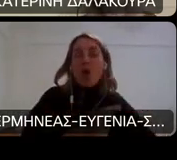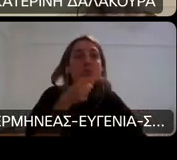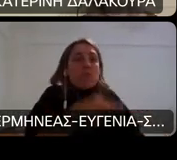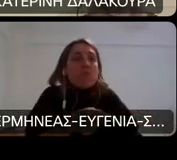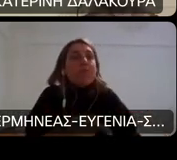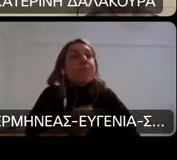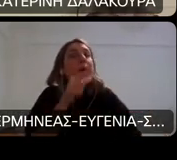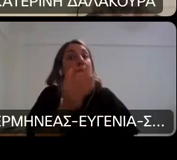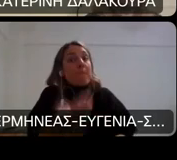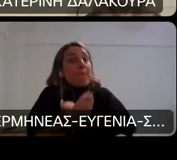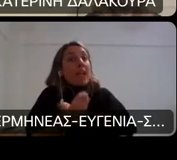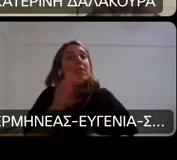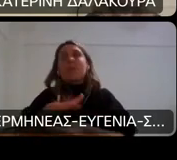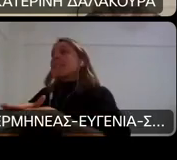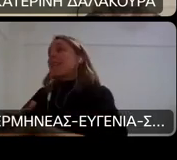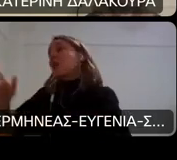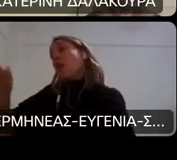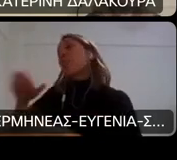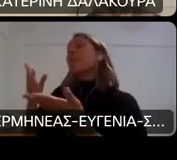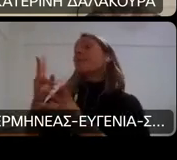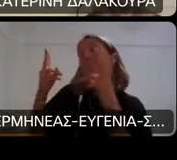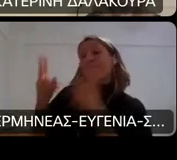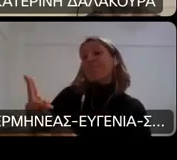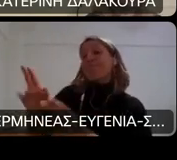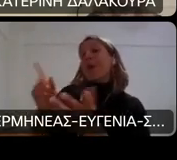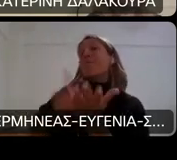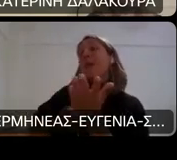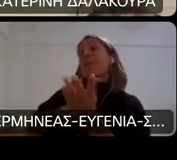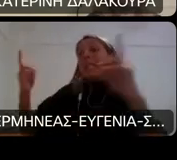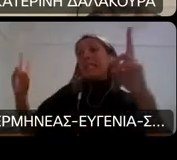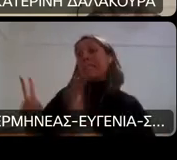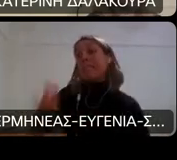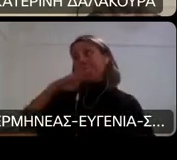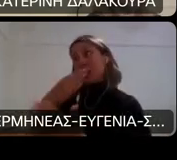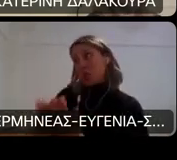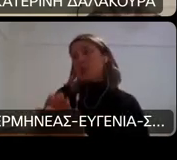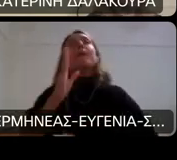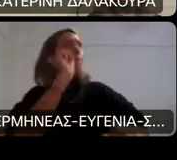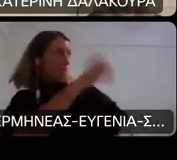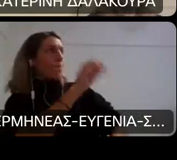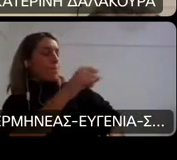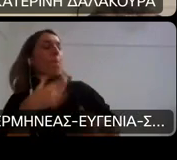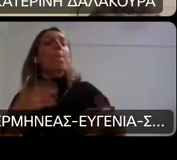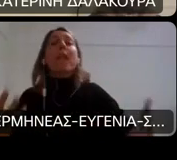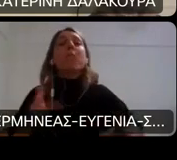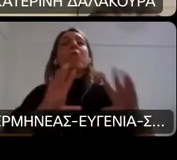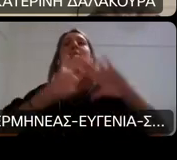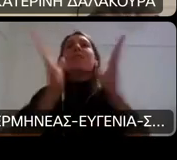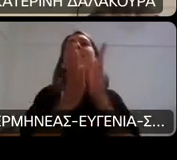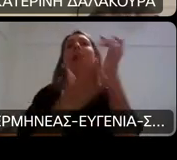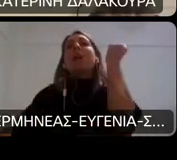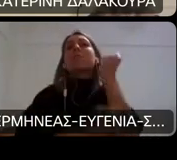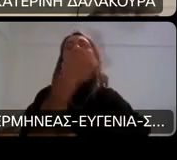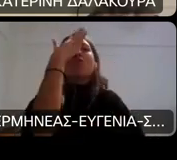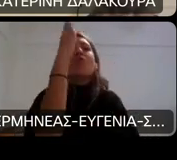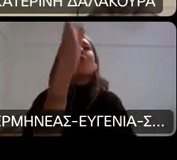οδηγός. Συγγνώμη, πρέπει να ολοκληρώνεται. Ναι, ναι, της Γενικής Γραμματείας, είχε σαν στόχο να